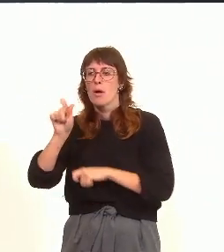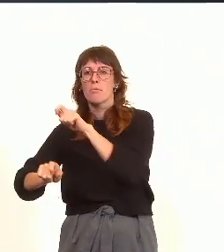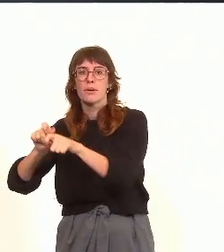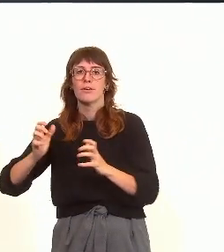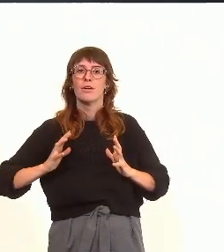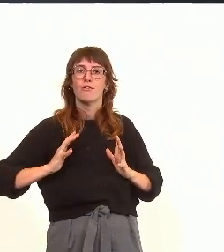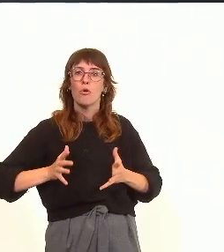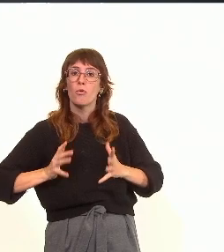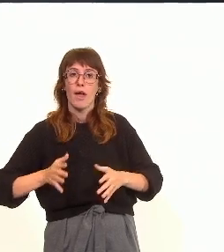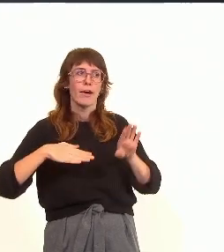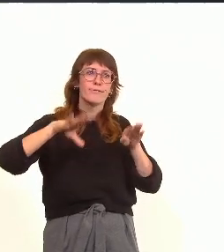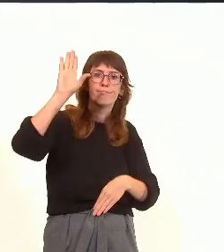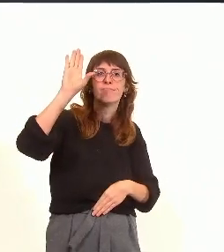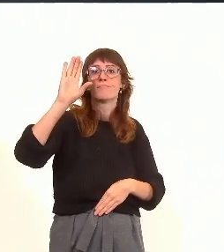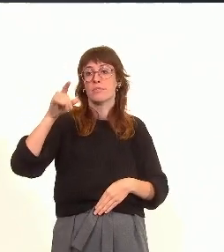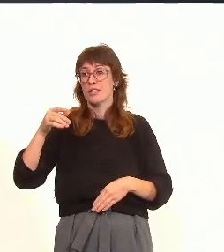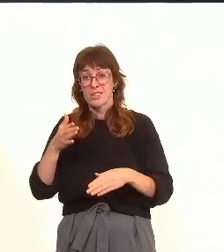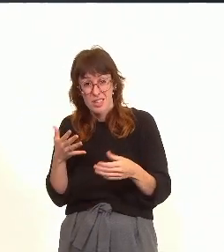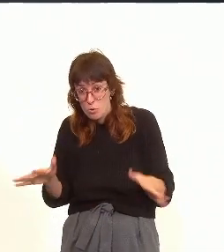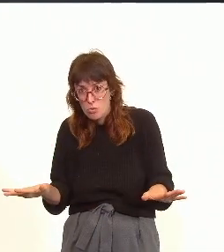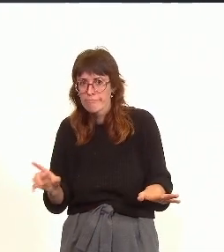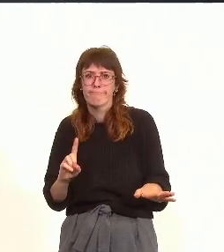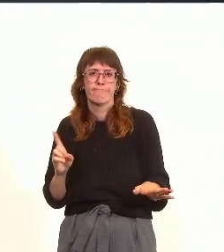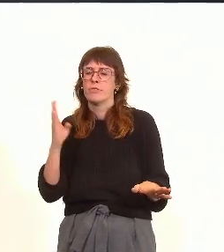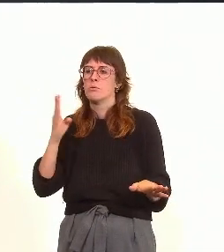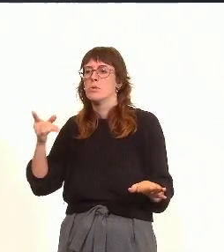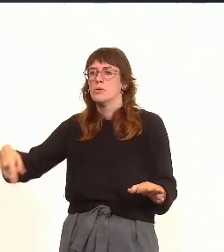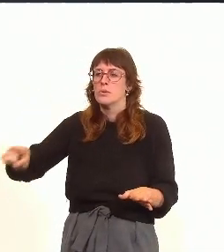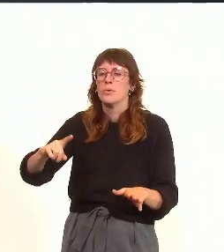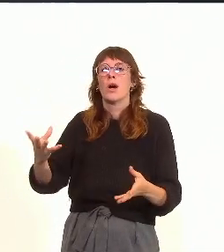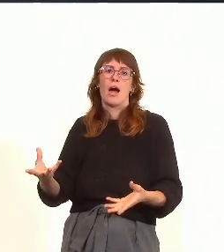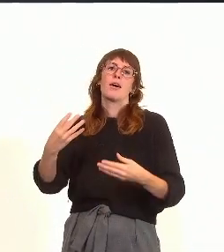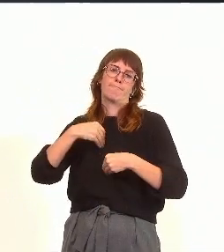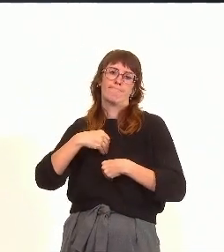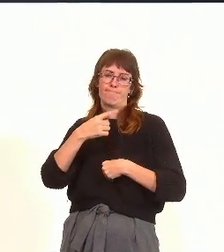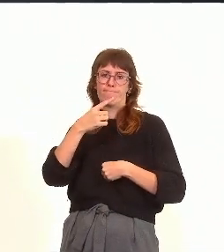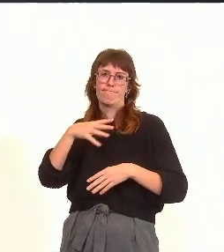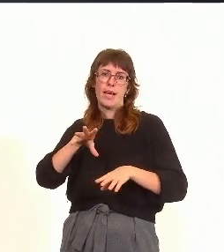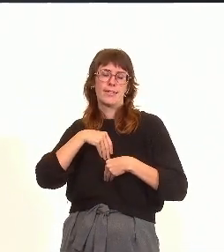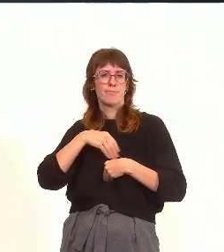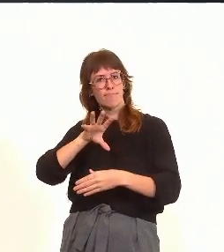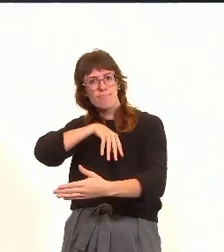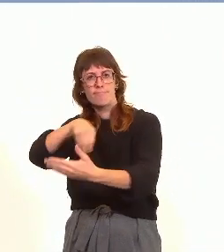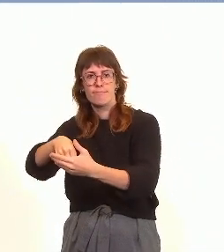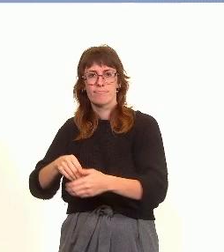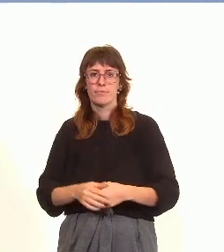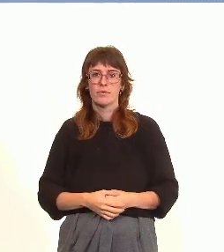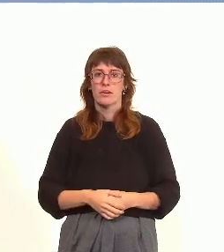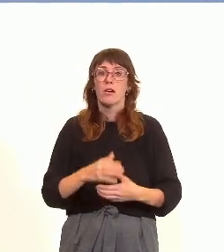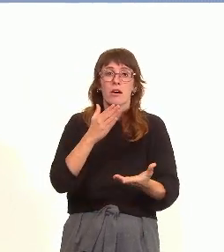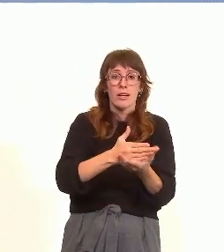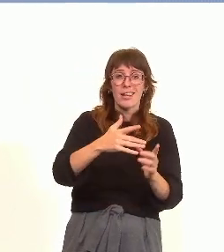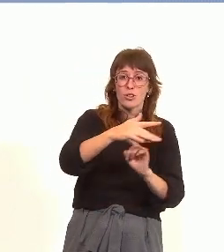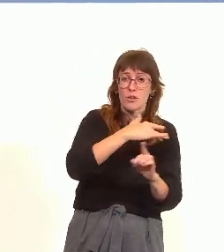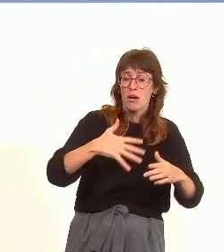sélection parfois dans nos démarches participatives. Il faut que chacun se sente concerné, touché, quelle que soit sa classe sociale, son niveau de revenu, son engagement associatif